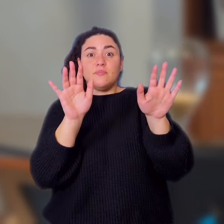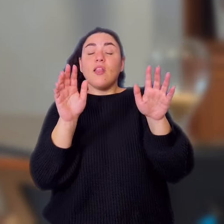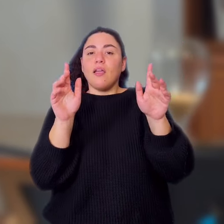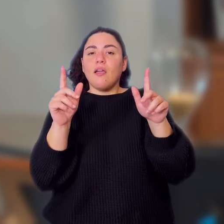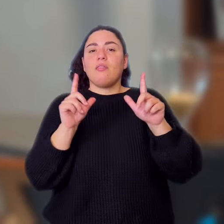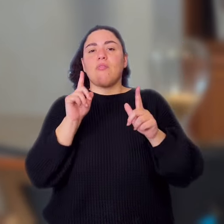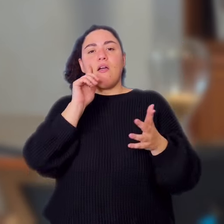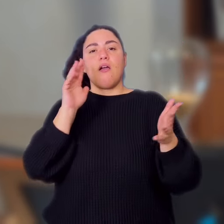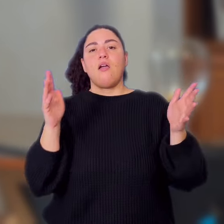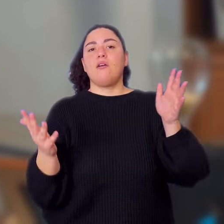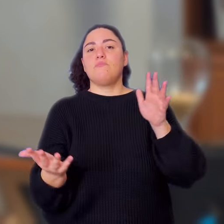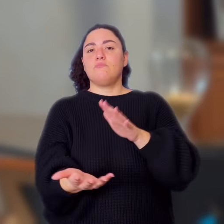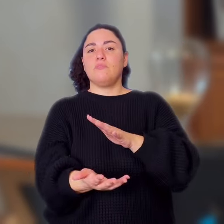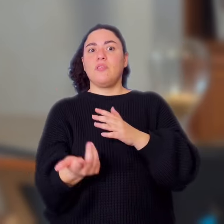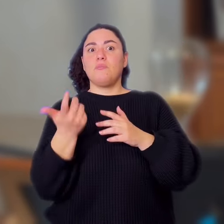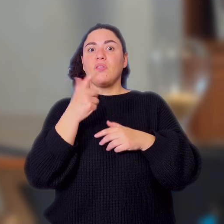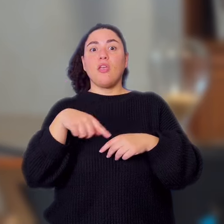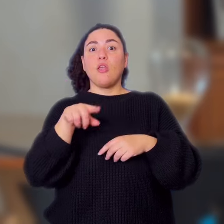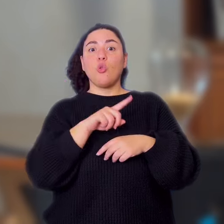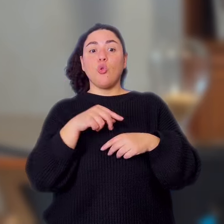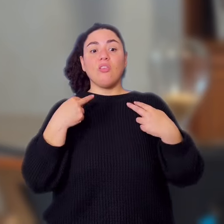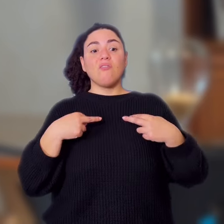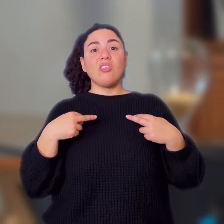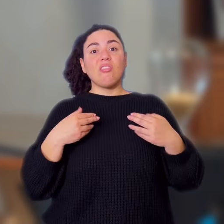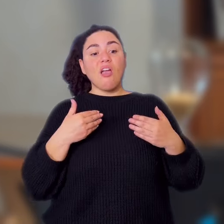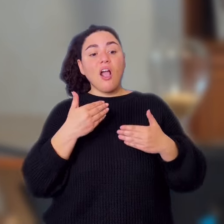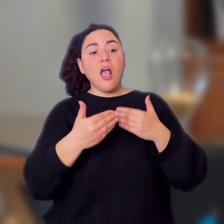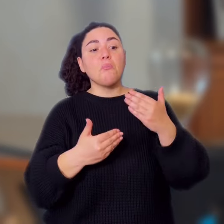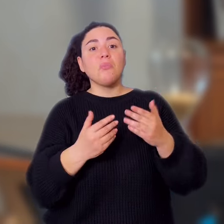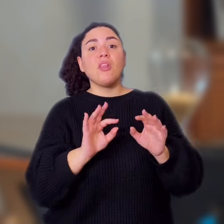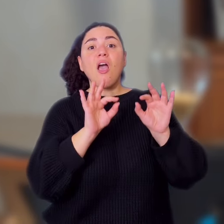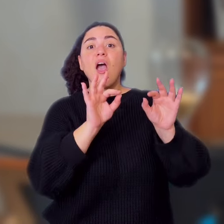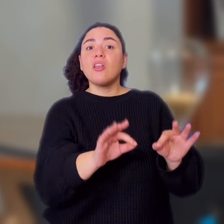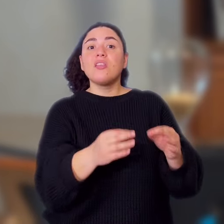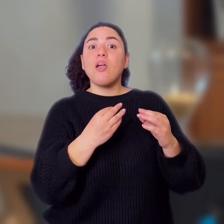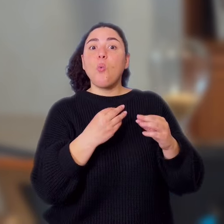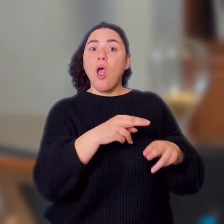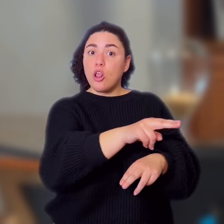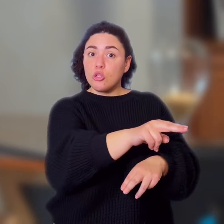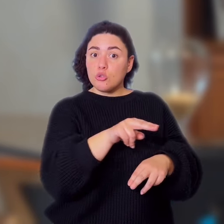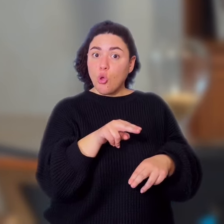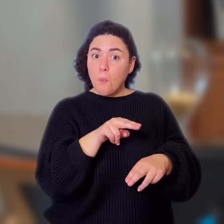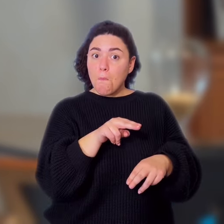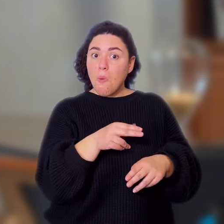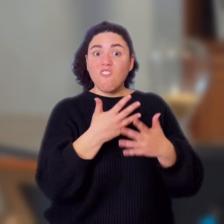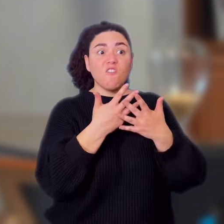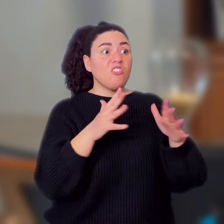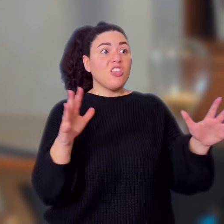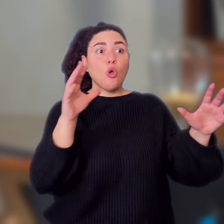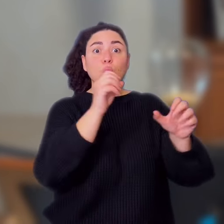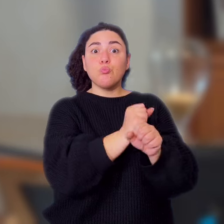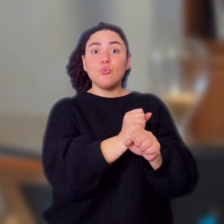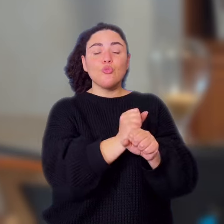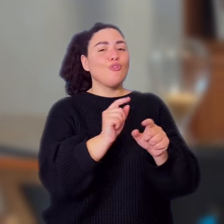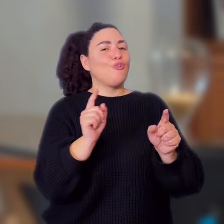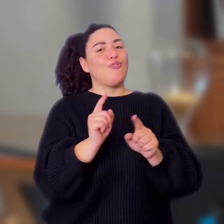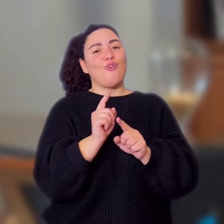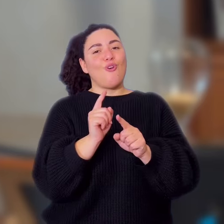cammino verso una tomba verso una fine ma verso un